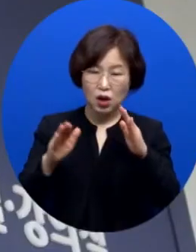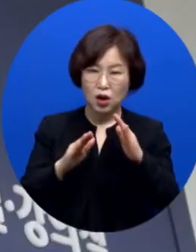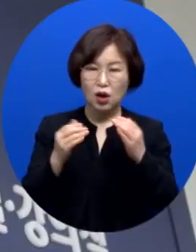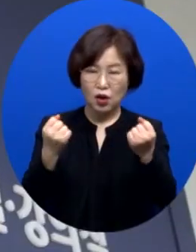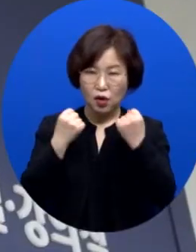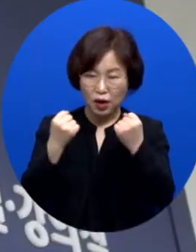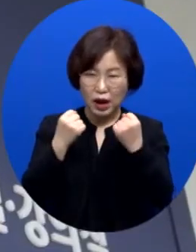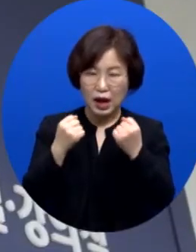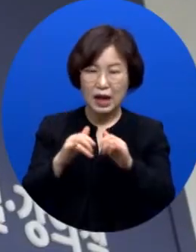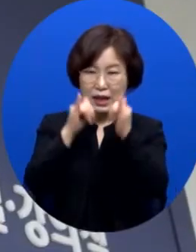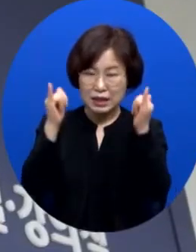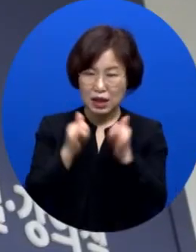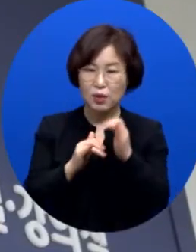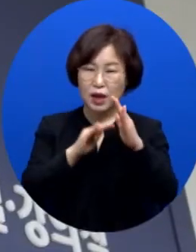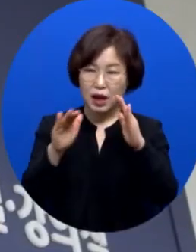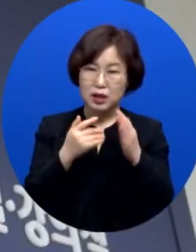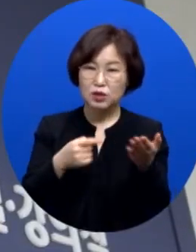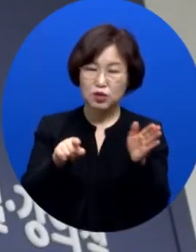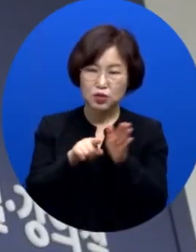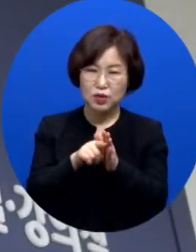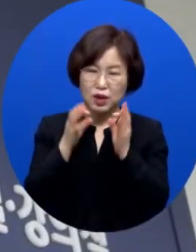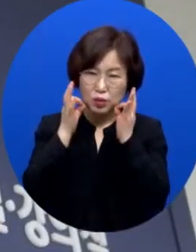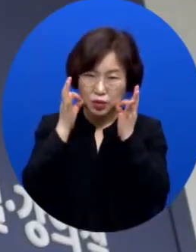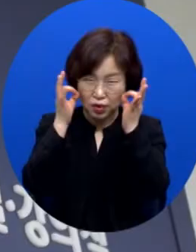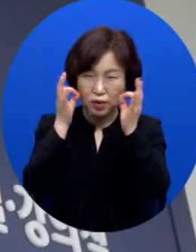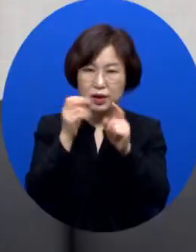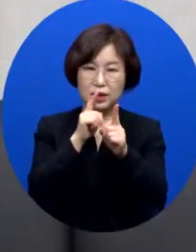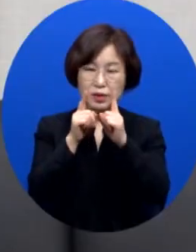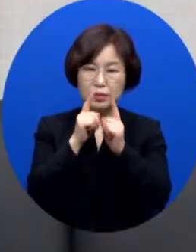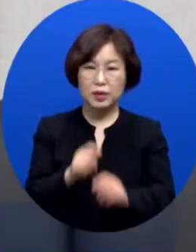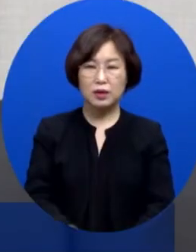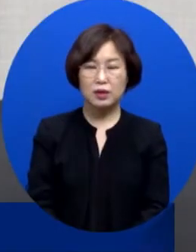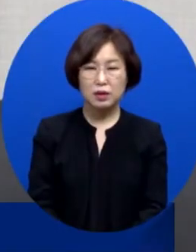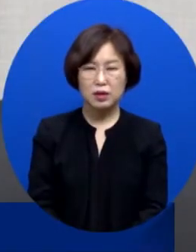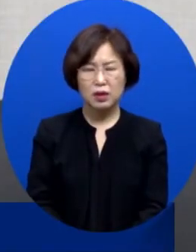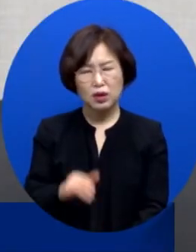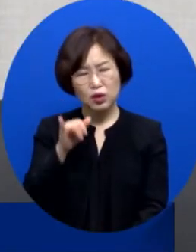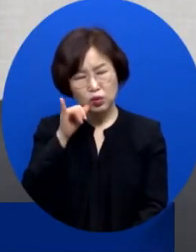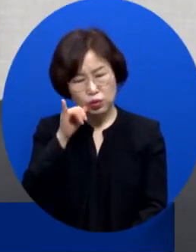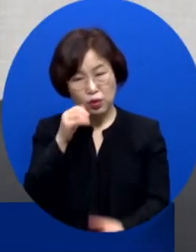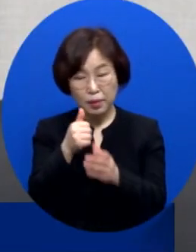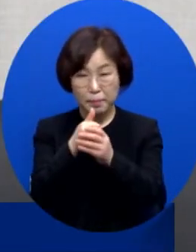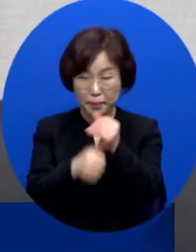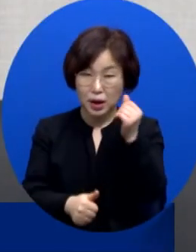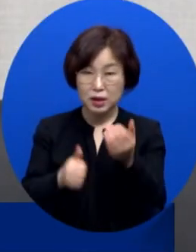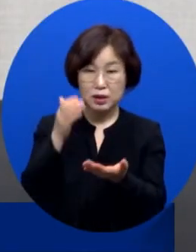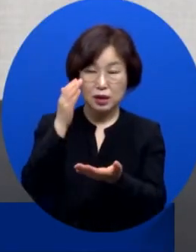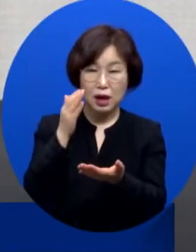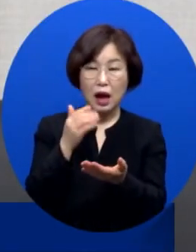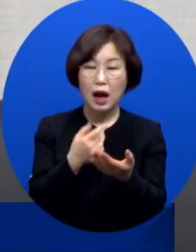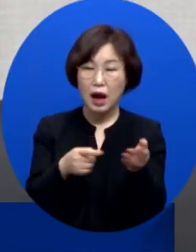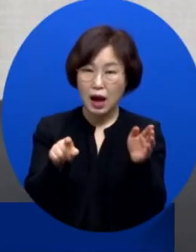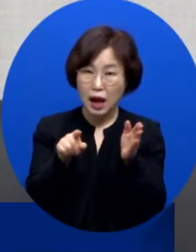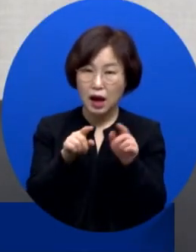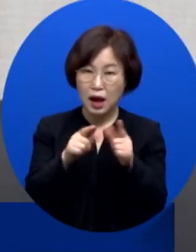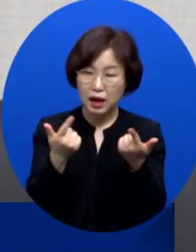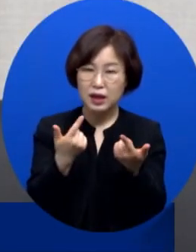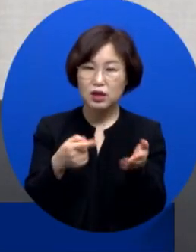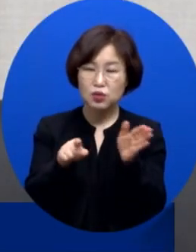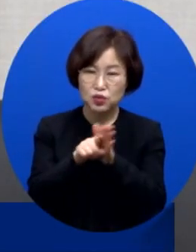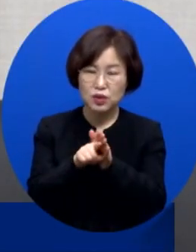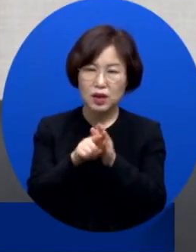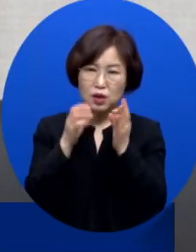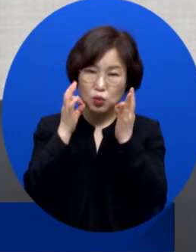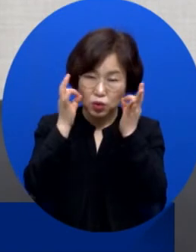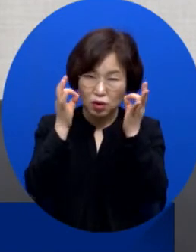가정을 만드는 일에 기여하겠다 고 밝혔습니다 중독이 되지 않도록 예방하는 것이 가장 중요한 것이고 가장 제